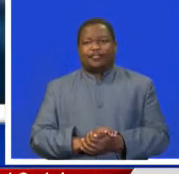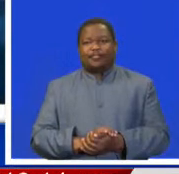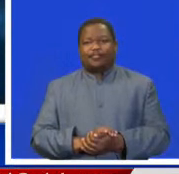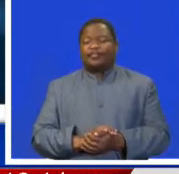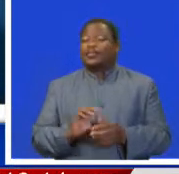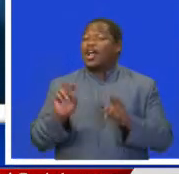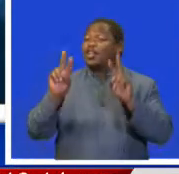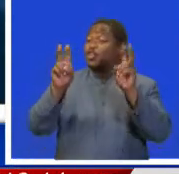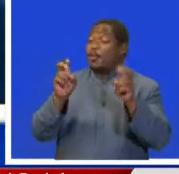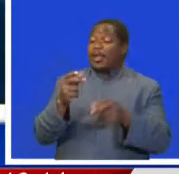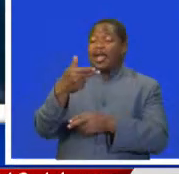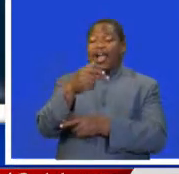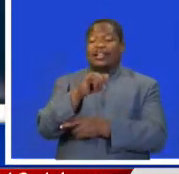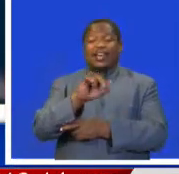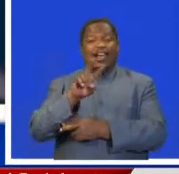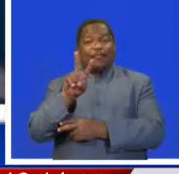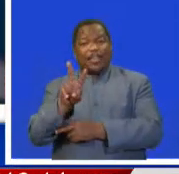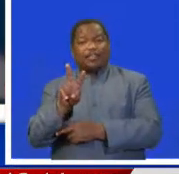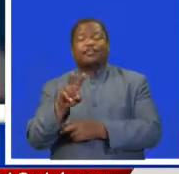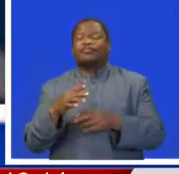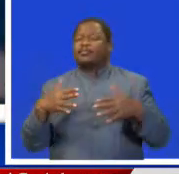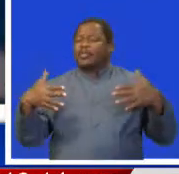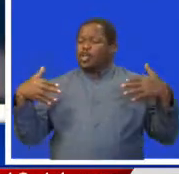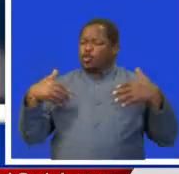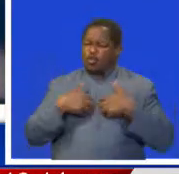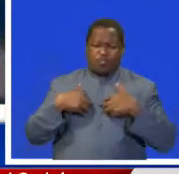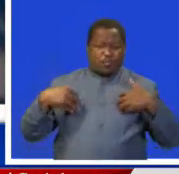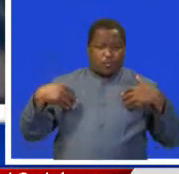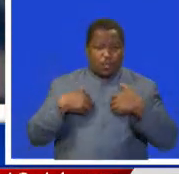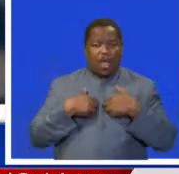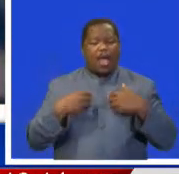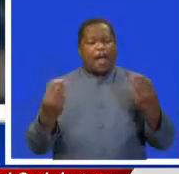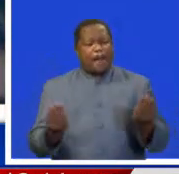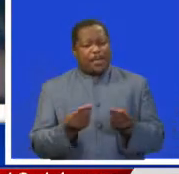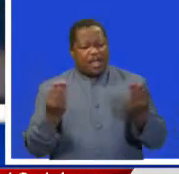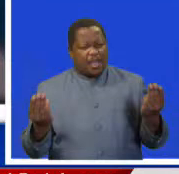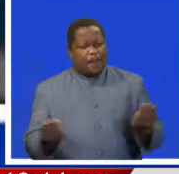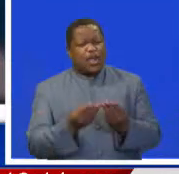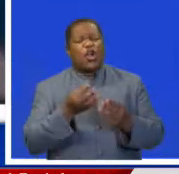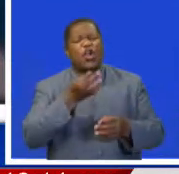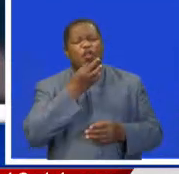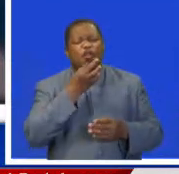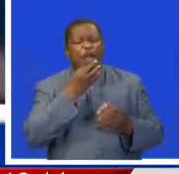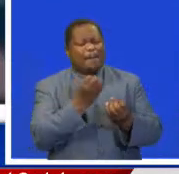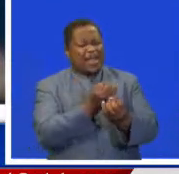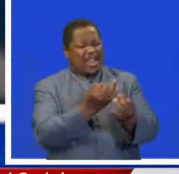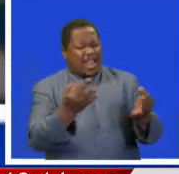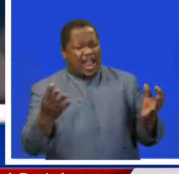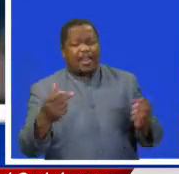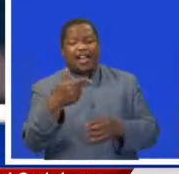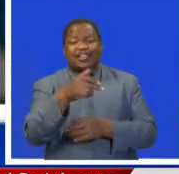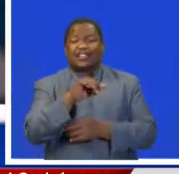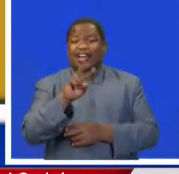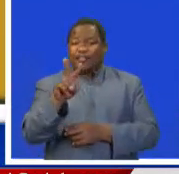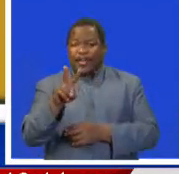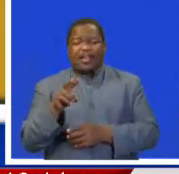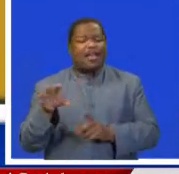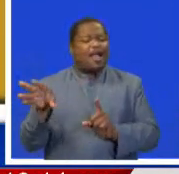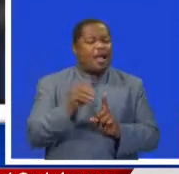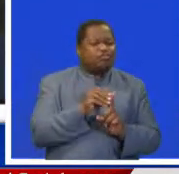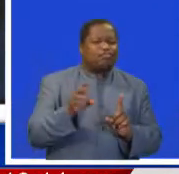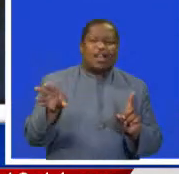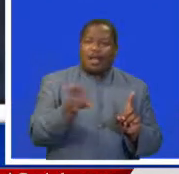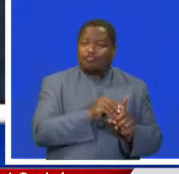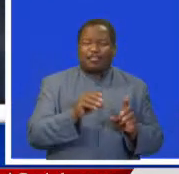i-affecte kakhulu bona labali bakulema ages langale ngwashito kokuqala lokho. Kwesibili